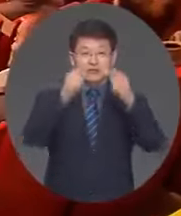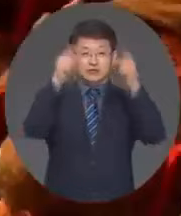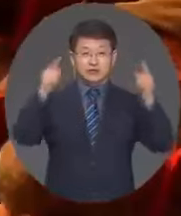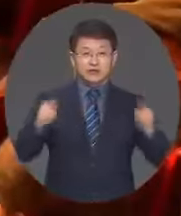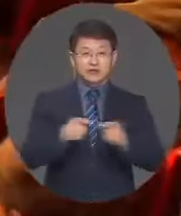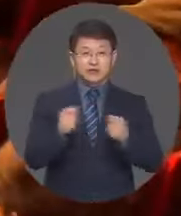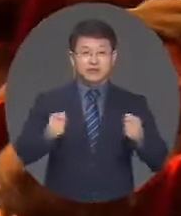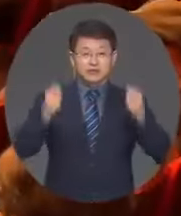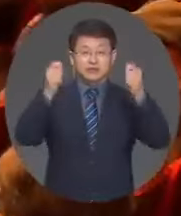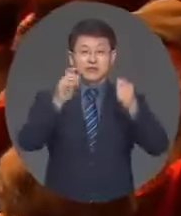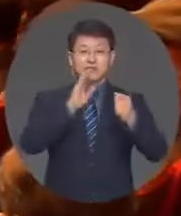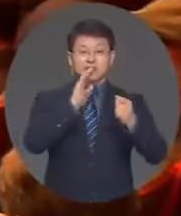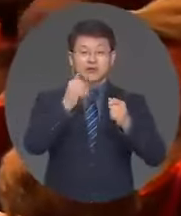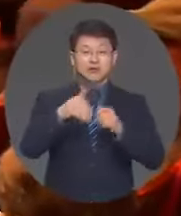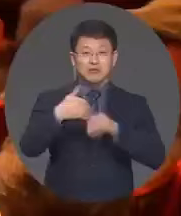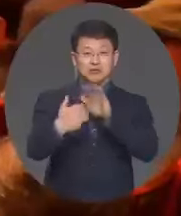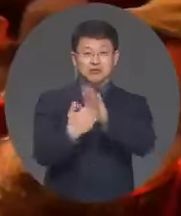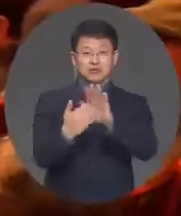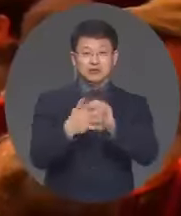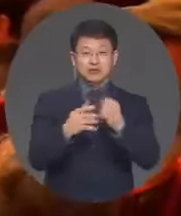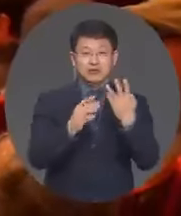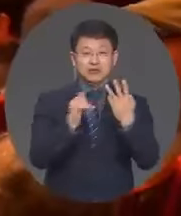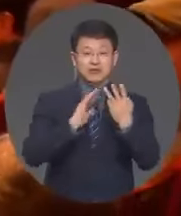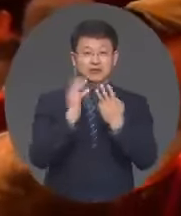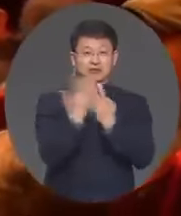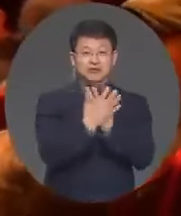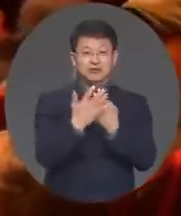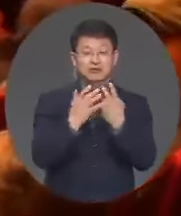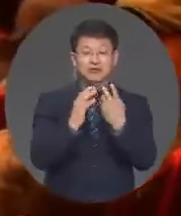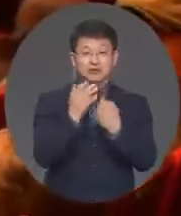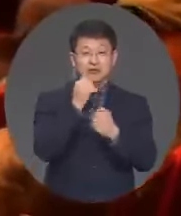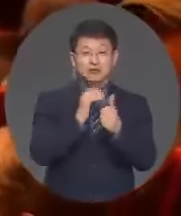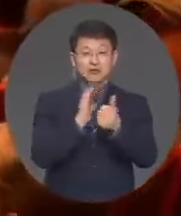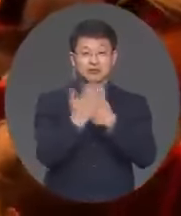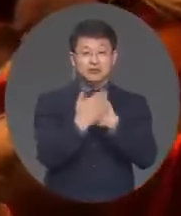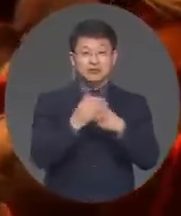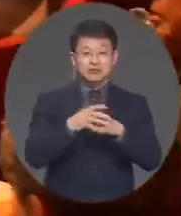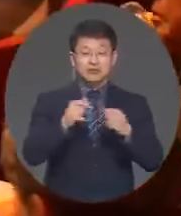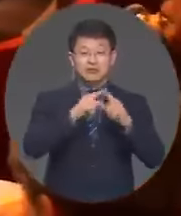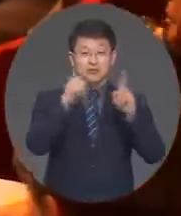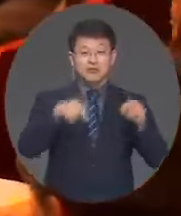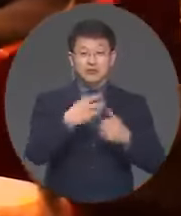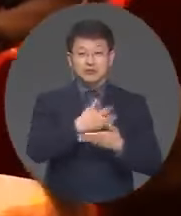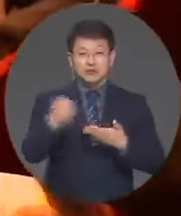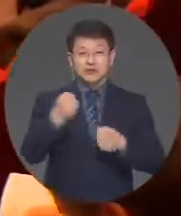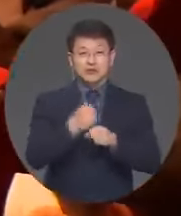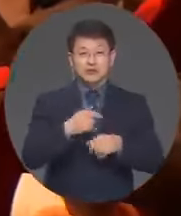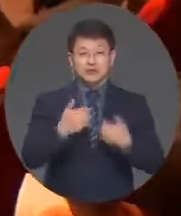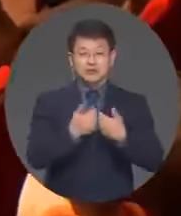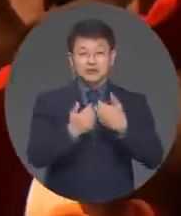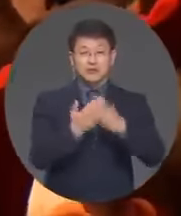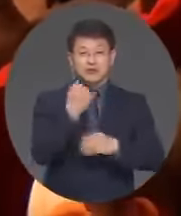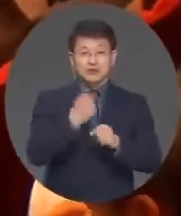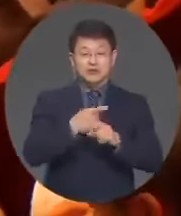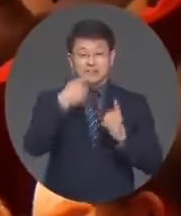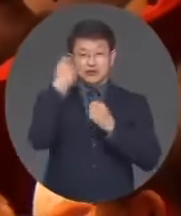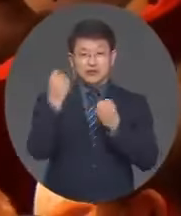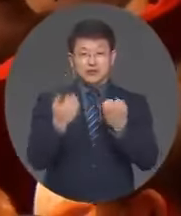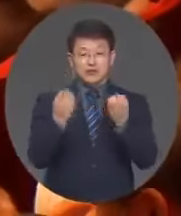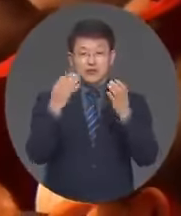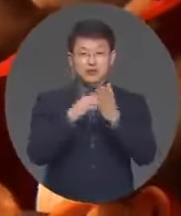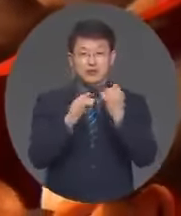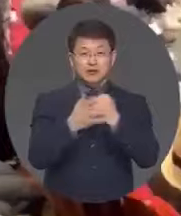일어납니다. 곧바로 경호원 3명이 남성을 둘러싸고 종이를 뺐으며 실랑이가 벌어집니다. 기념 공연이 끝난